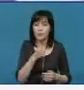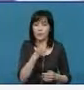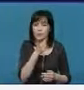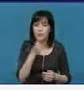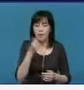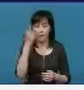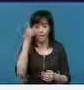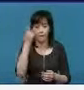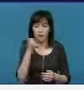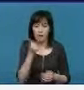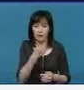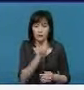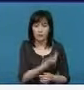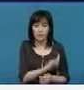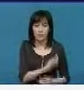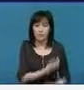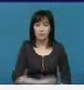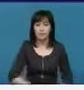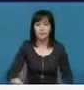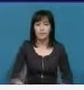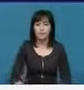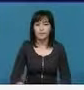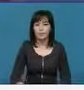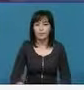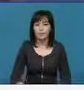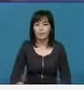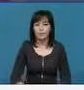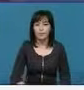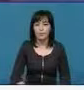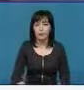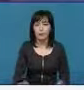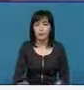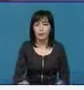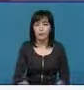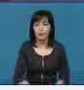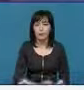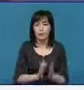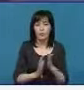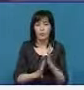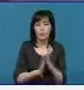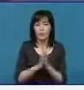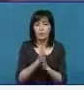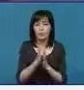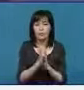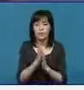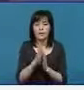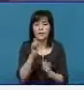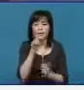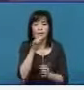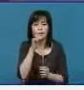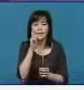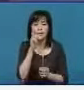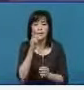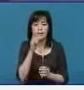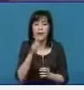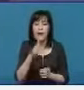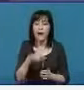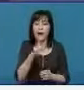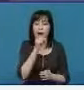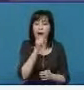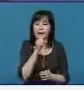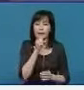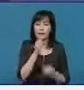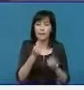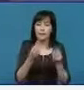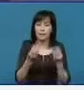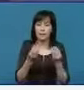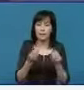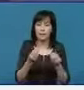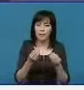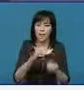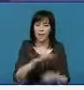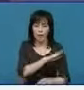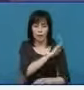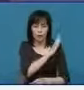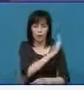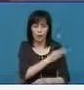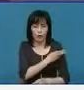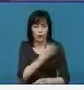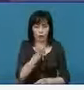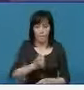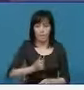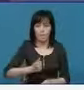білмекке тырысты. Мынау өсіп келеатқан өскелең ұрпақтарға мынау аталарымыздың жағы батырлығын,